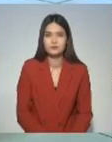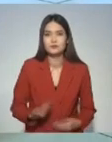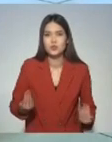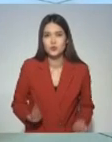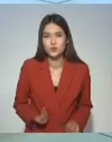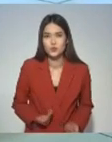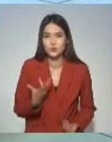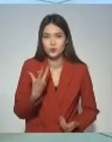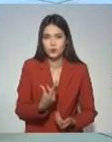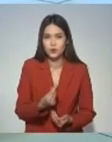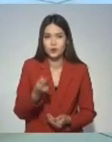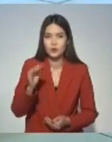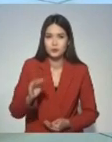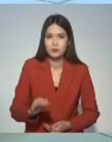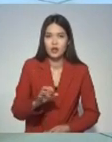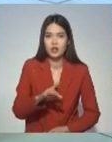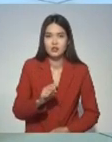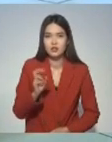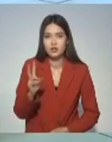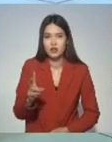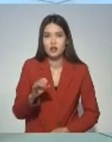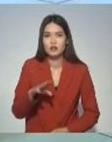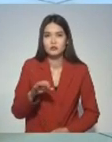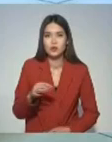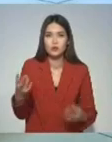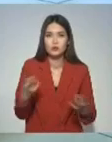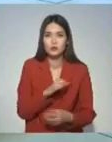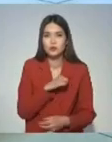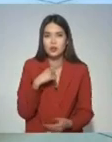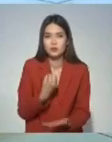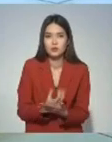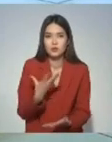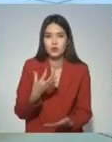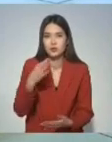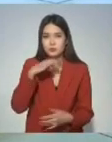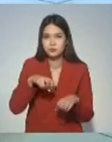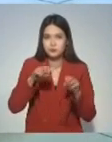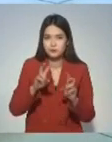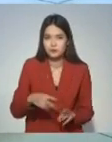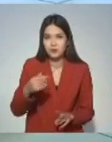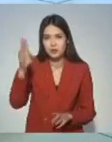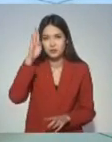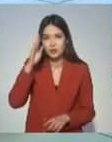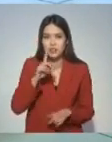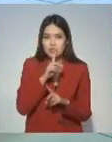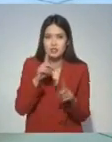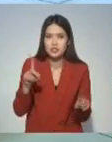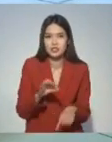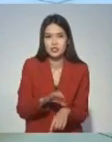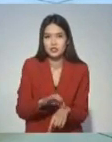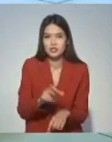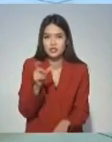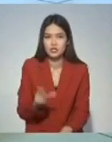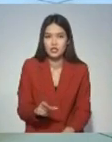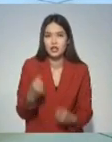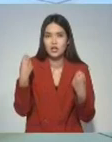Укол жизни. Маленькому Орлану Камикову из Атбасара нужен самый дорогой препарат в мире. У мальчика редкое генетическое